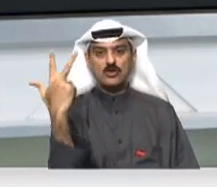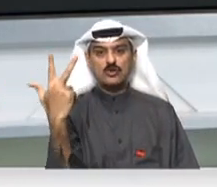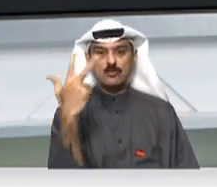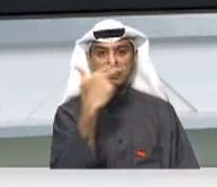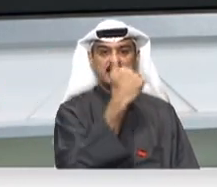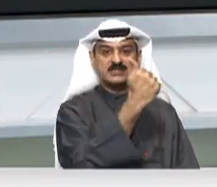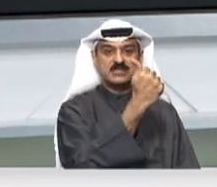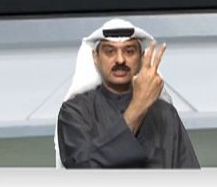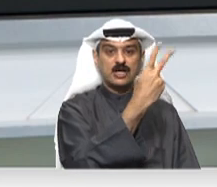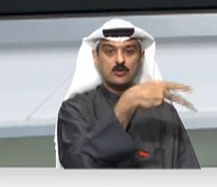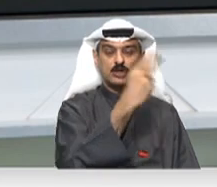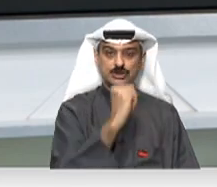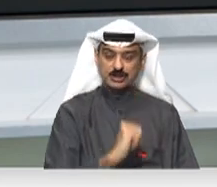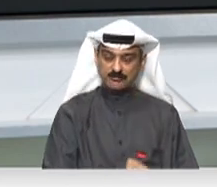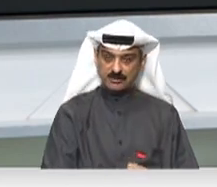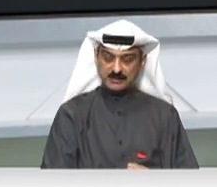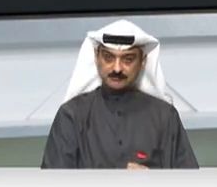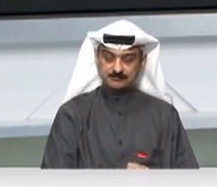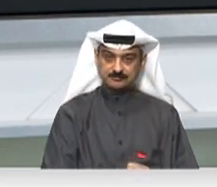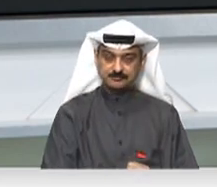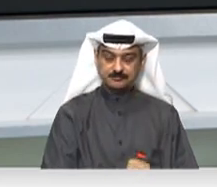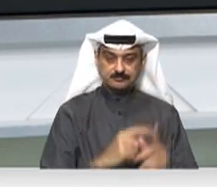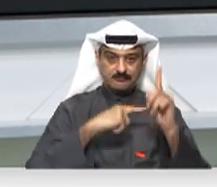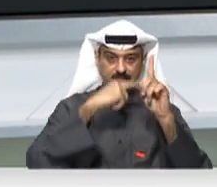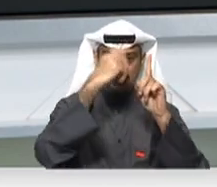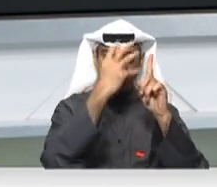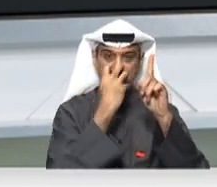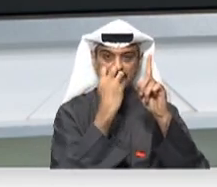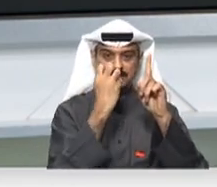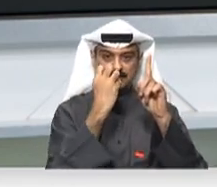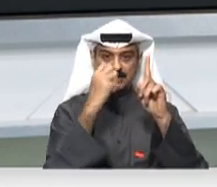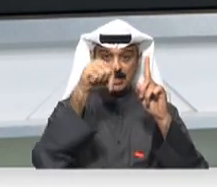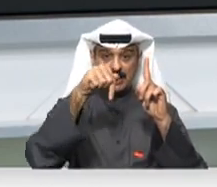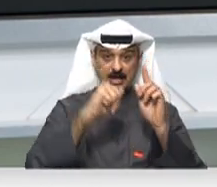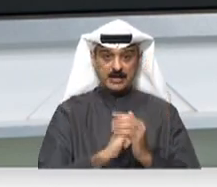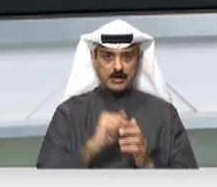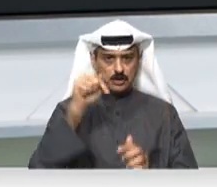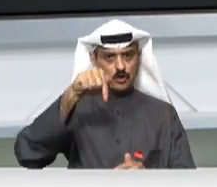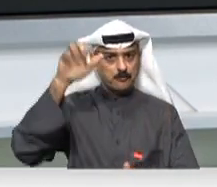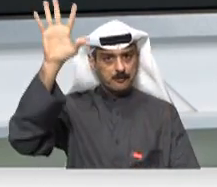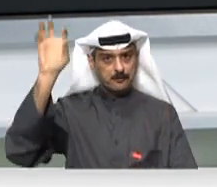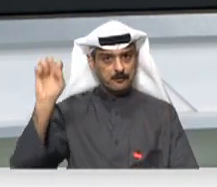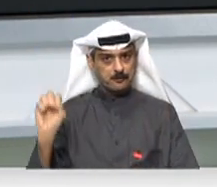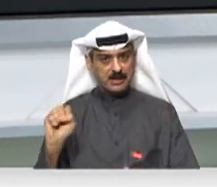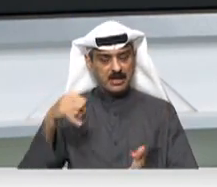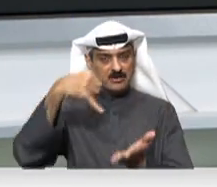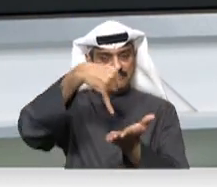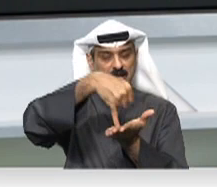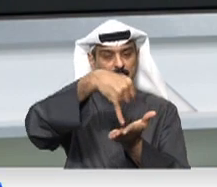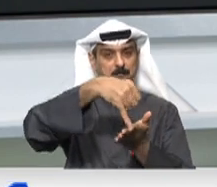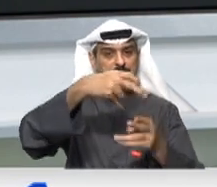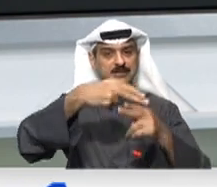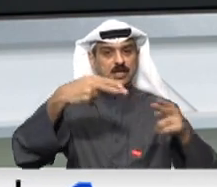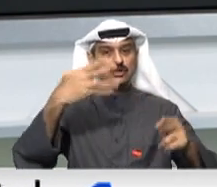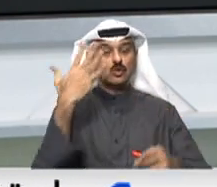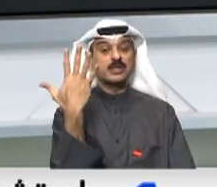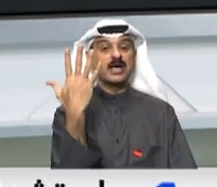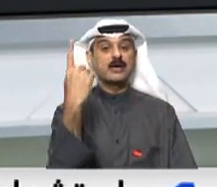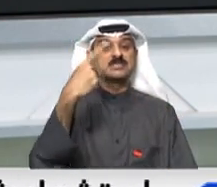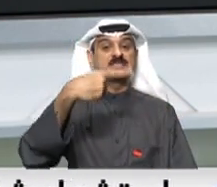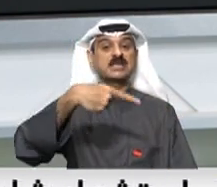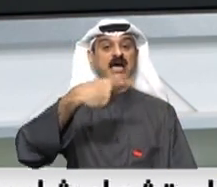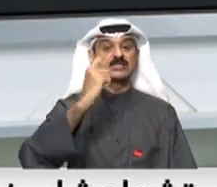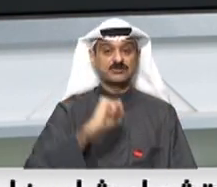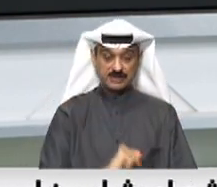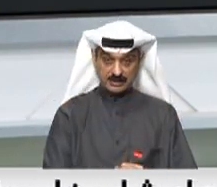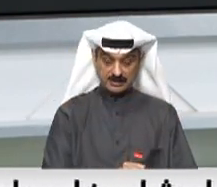الى 26 كيلو متر ساعه ودرجات الحراره المتوقعه في منتصف هذه الليله مدينه الكويت قد تصل الى 15 درجه مئويه